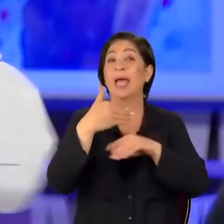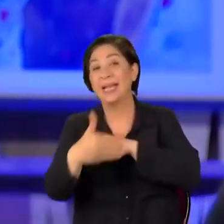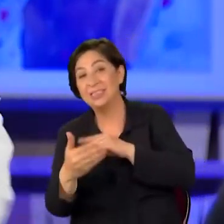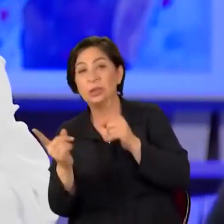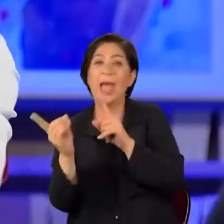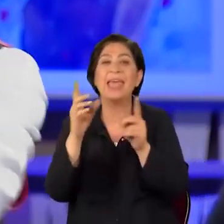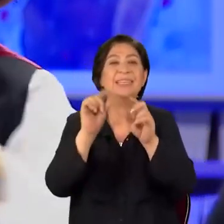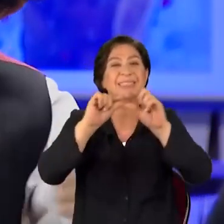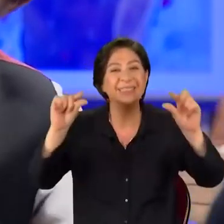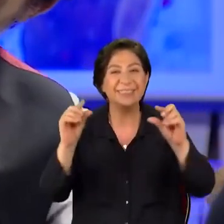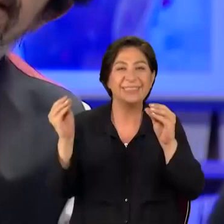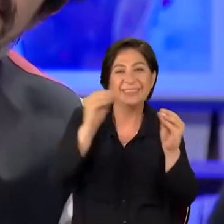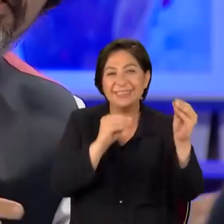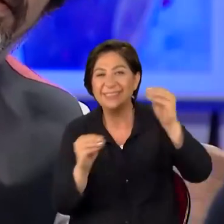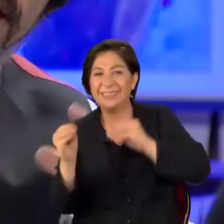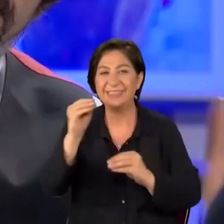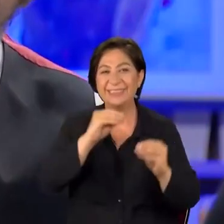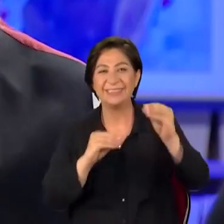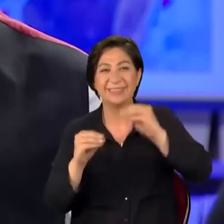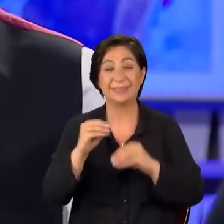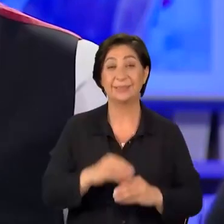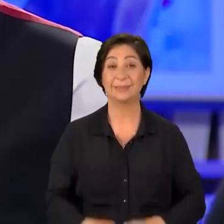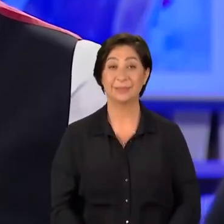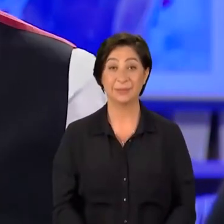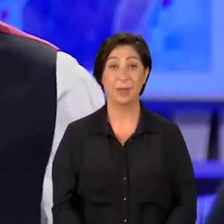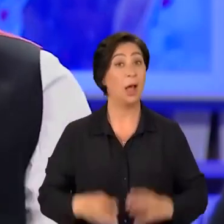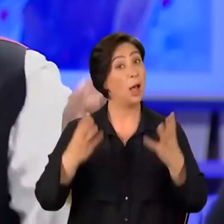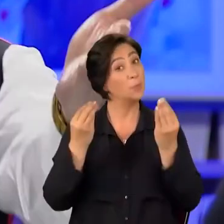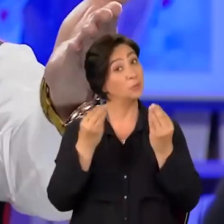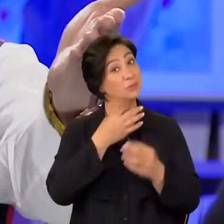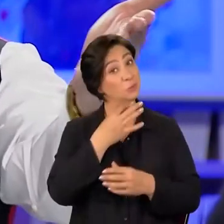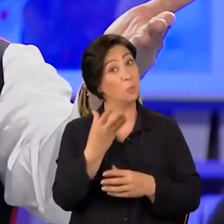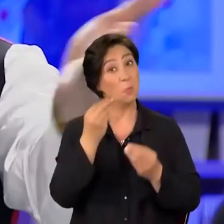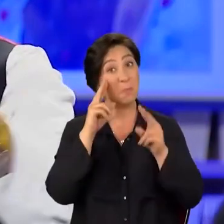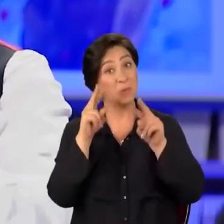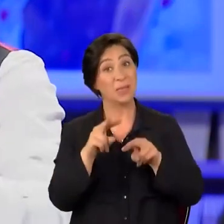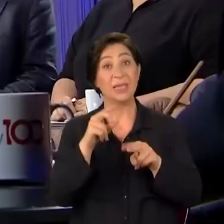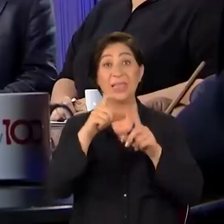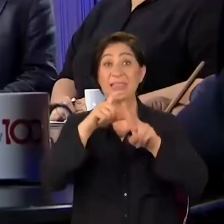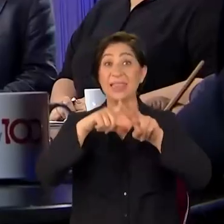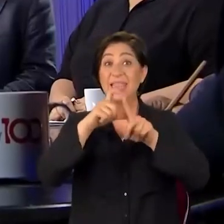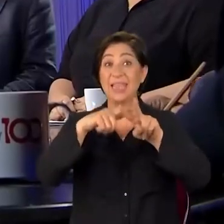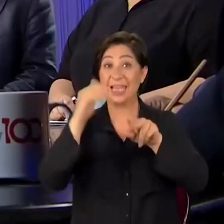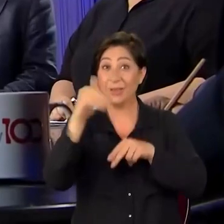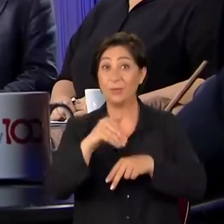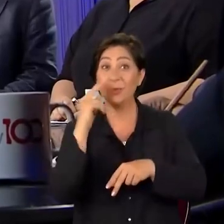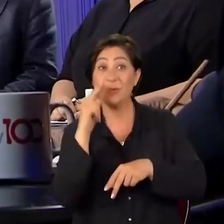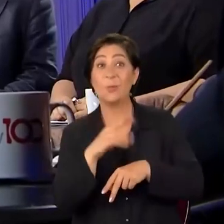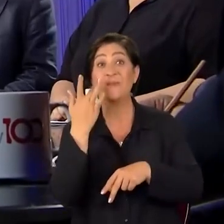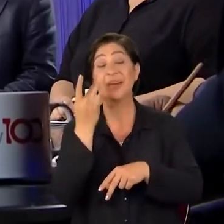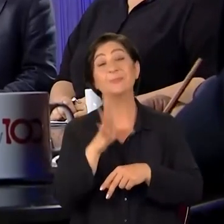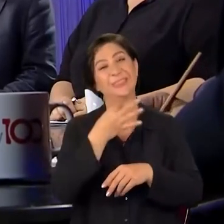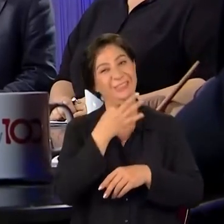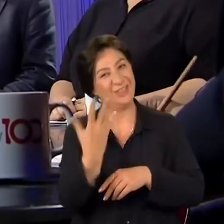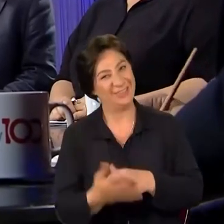UNESCO aslında daha geç ama onu da dadaizme biraz... şey yaptık filan. Ama tam teşekkür da ederim baktığın için. Birçok insan buraya dadaya geliyor, görmüyor